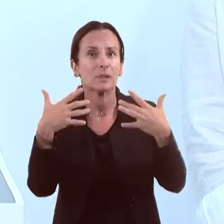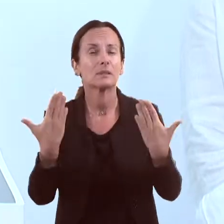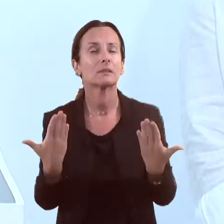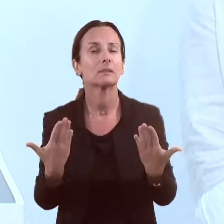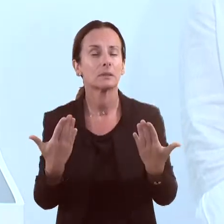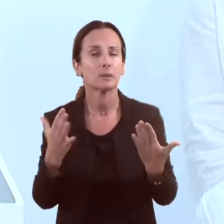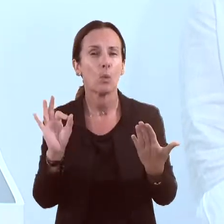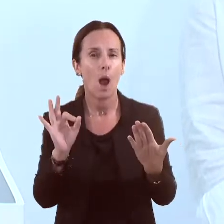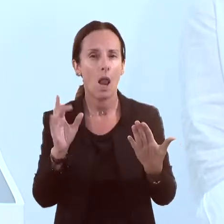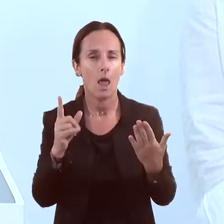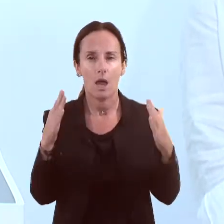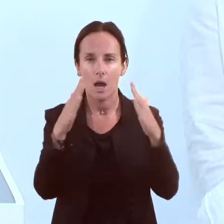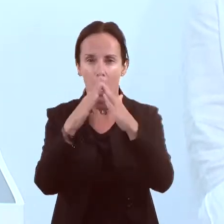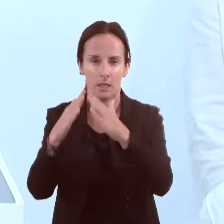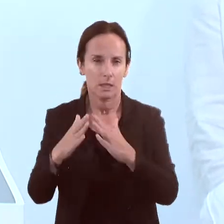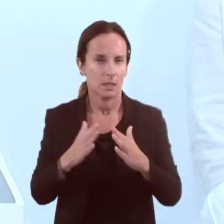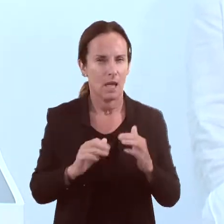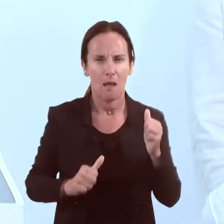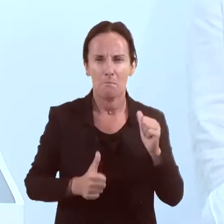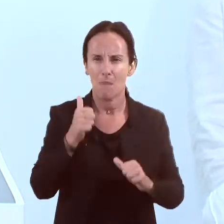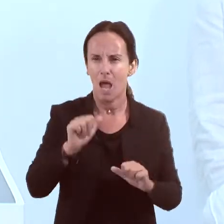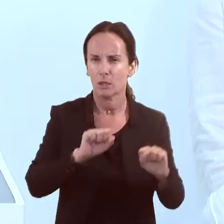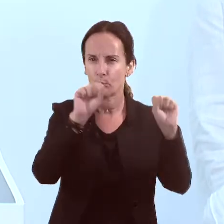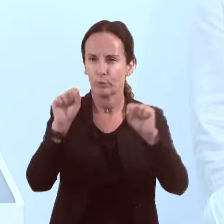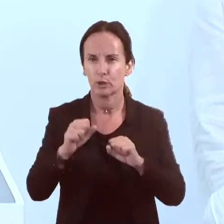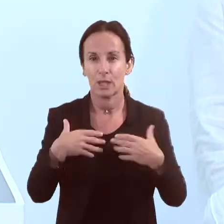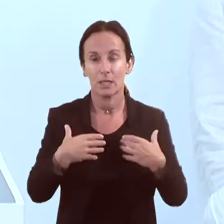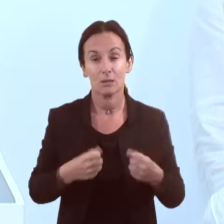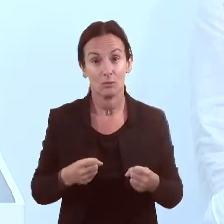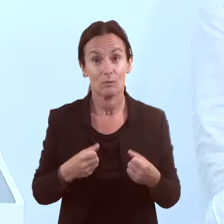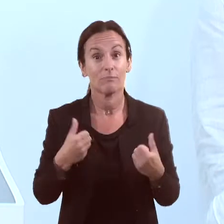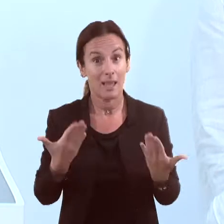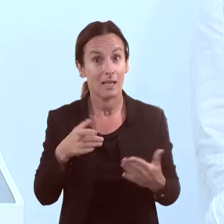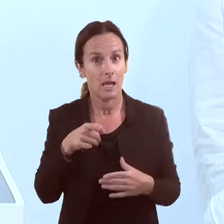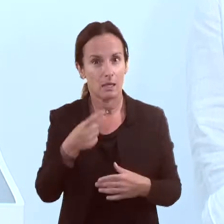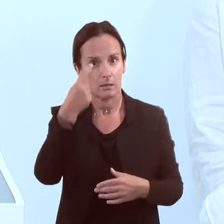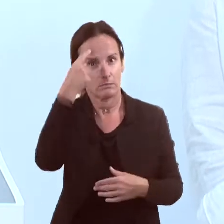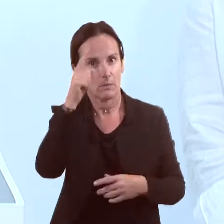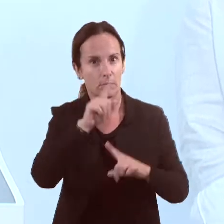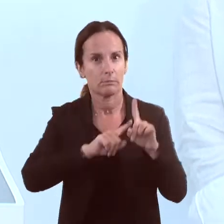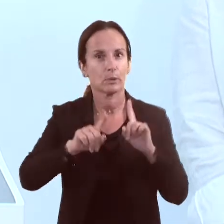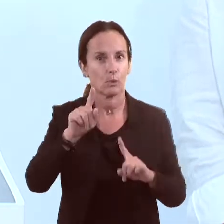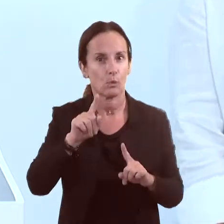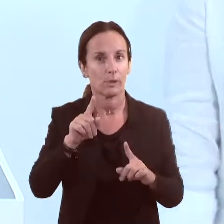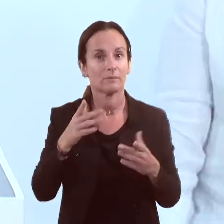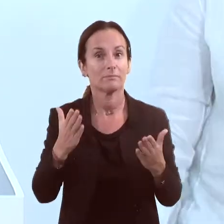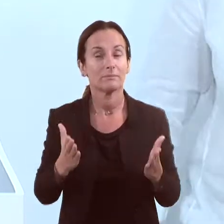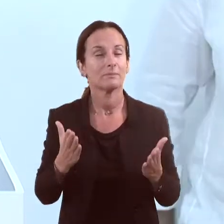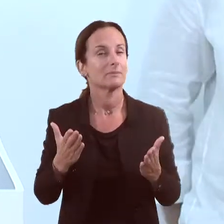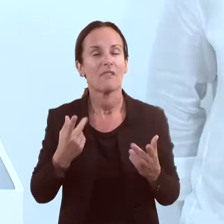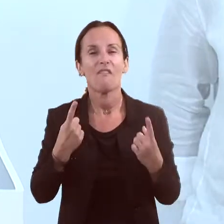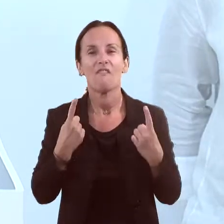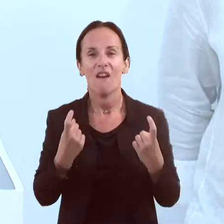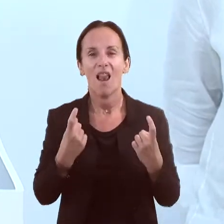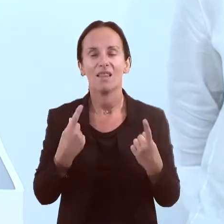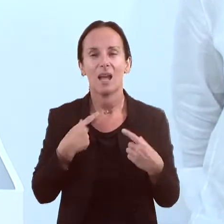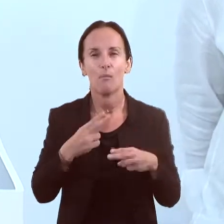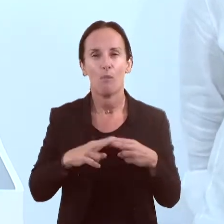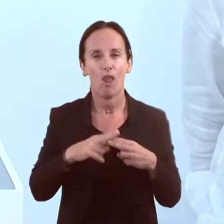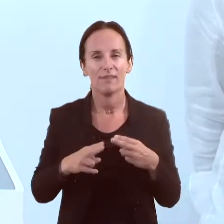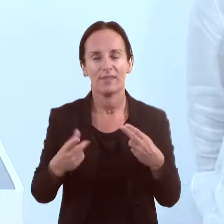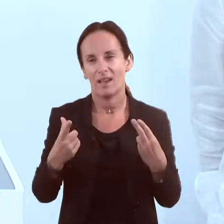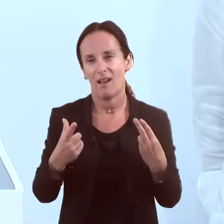factor de protecció de la salut. I si això és el que ens ocupa i ens preocupa, el que calen són polítiques d'habitatge